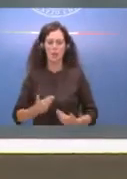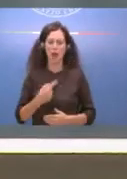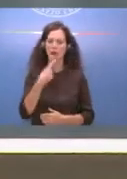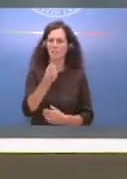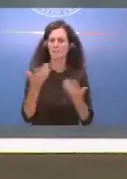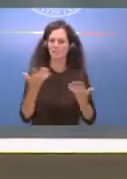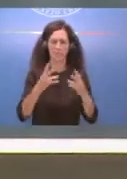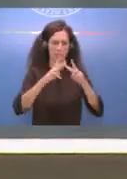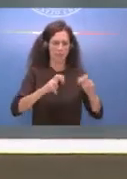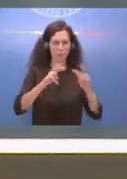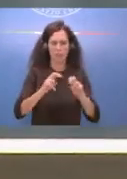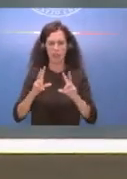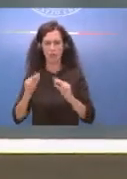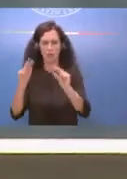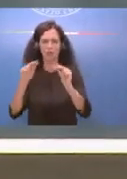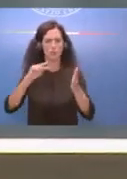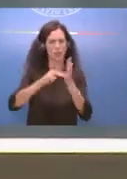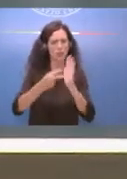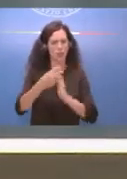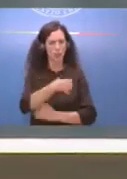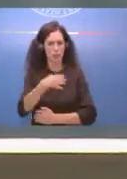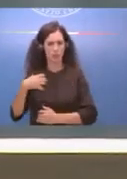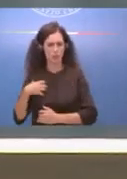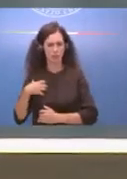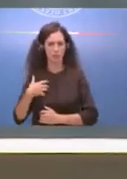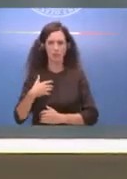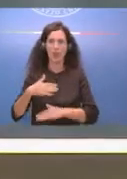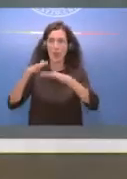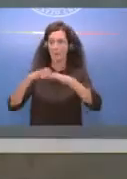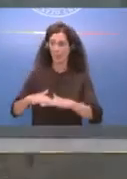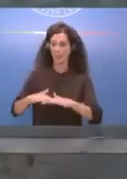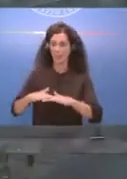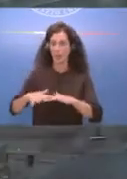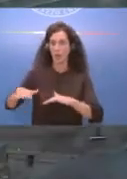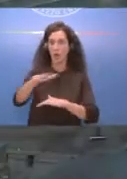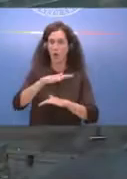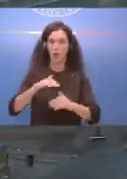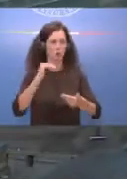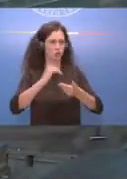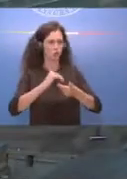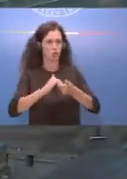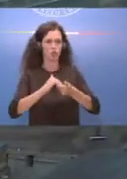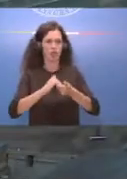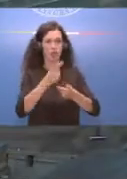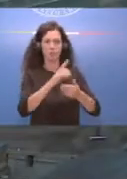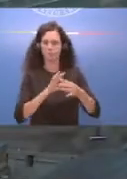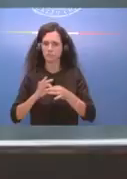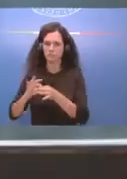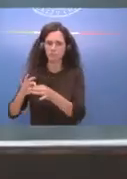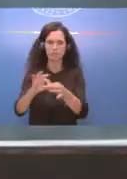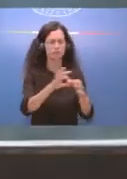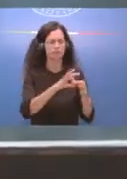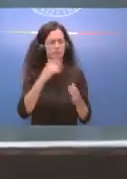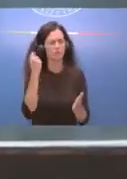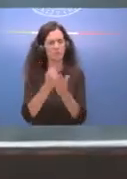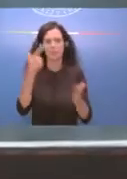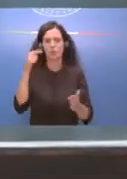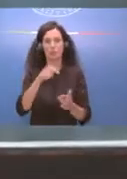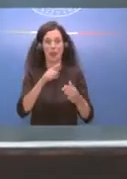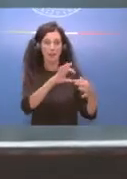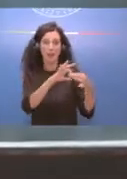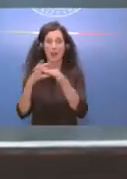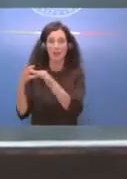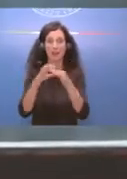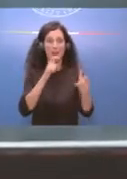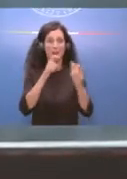innovazione tecnico scientifica patrimonio e società sono connessi in modo imprescindibile e da questo rapporto deve